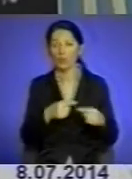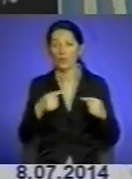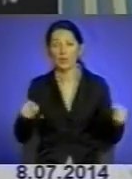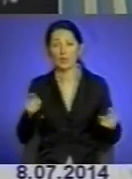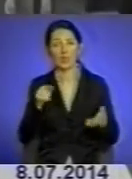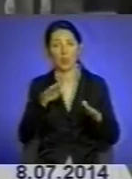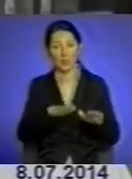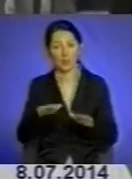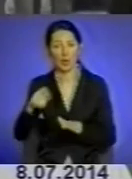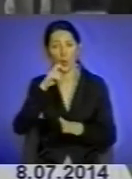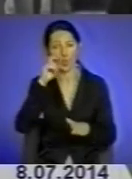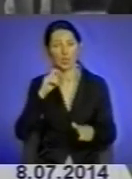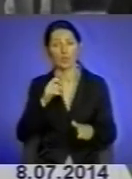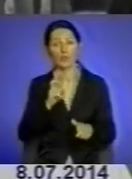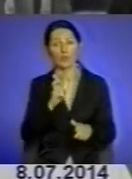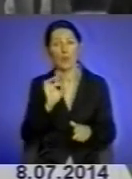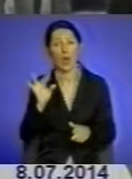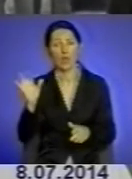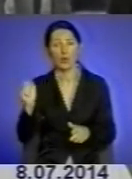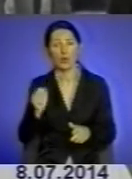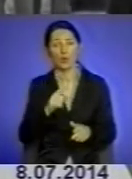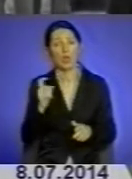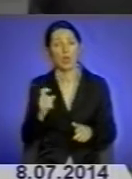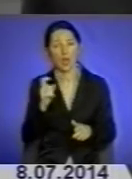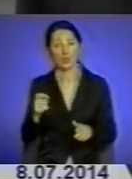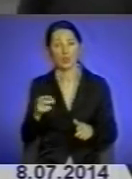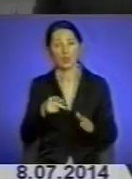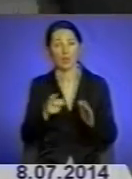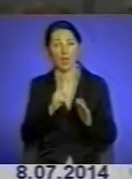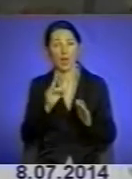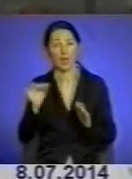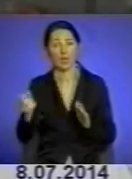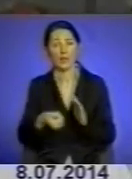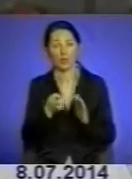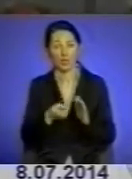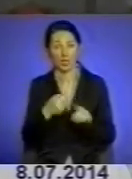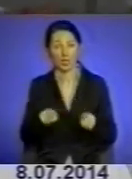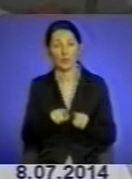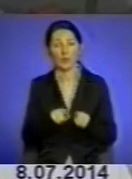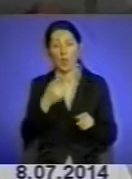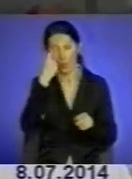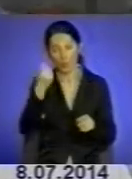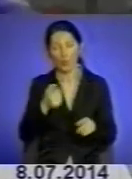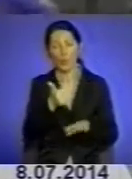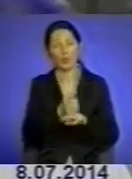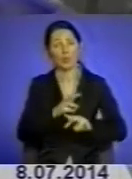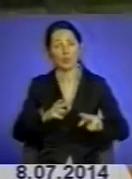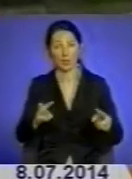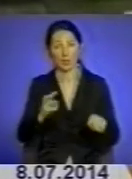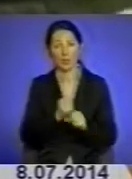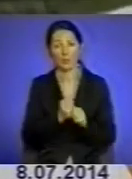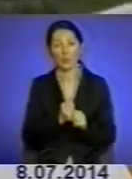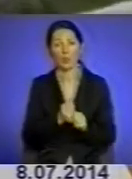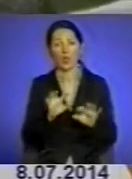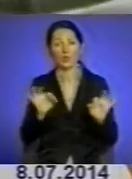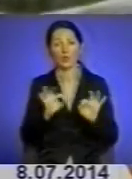Красноармійську на Донеччині і Барвінковому на Харківщині, повідомив віце-прем'єр Володимир Гройсман. Також незабаром запрацює інформаційний ресурс, який